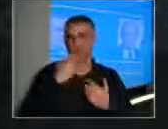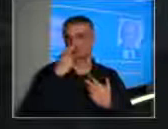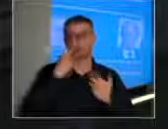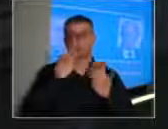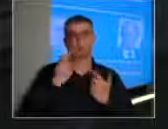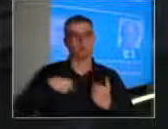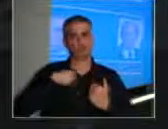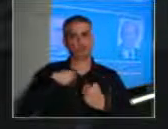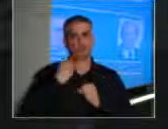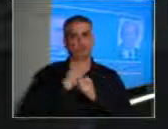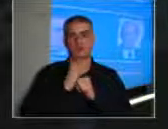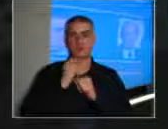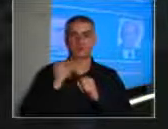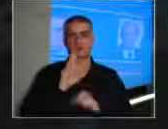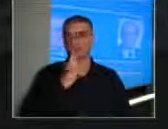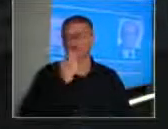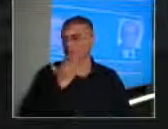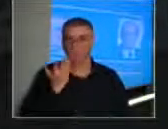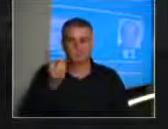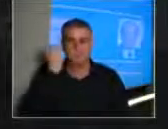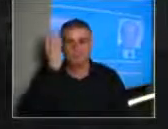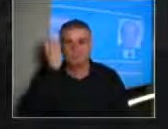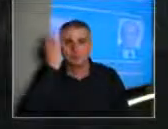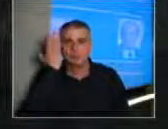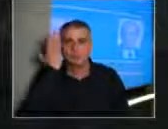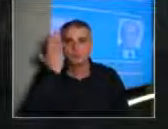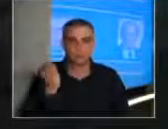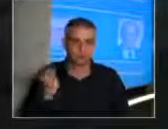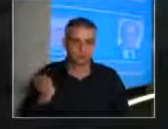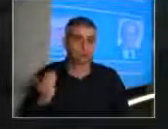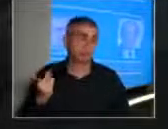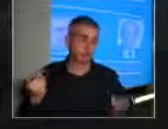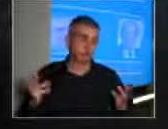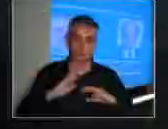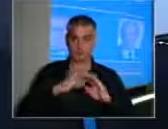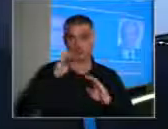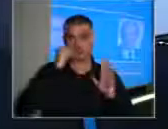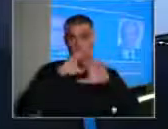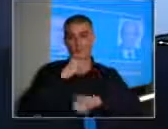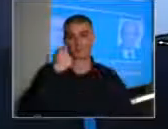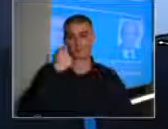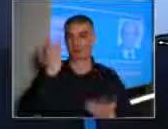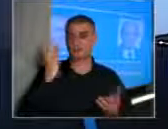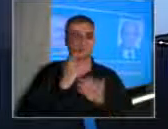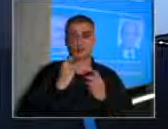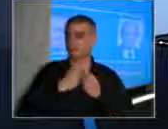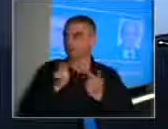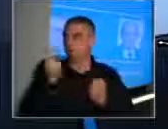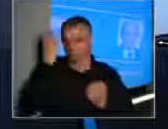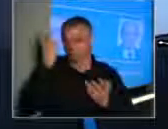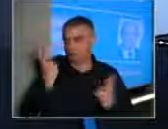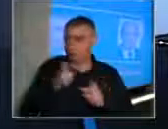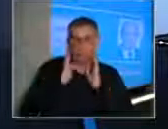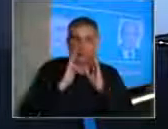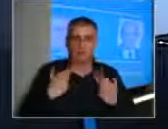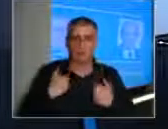לספר שאנחנו נלך עם גנץ, וזה הכל קשקושים ברמה... טוב, כל זה מחר בלילה כבר לא יהיה רלוונטי. זה קשקושים, זה פשוט לא יאמן.